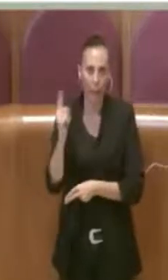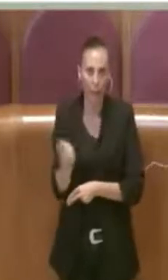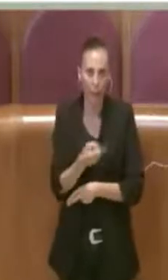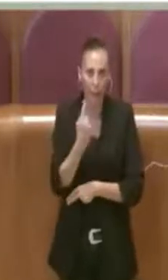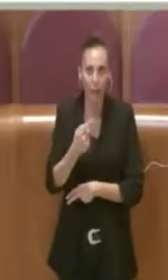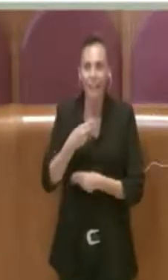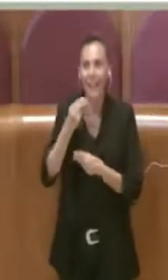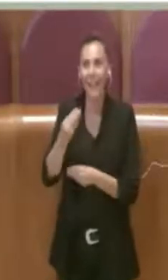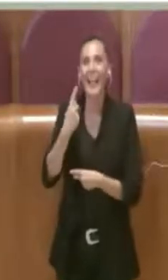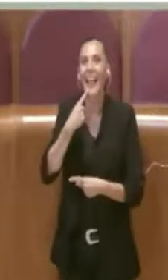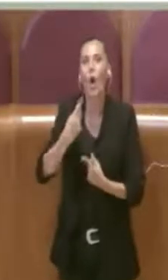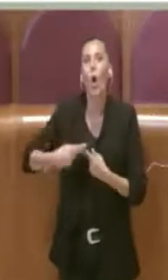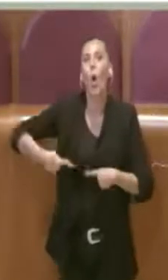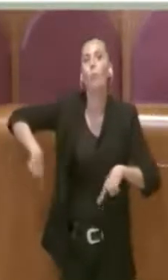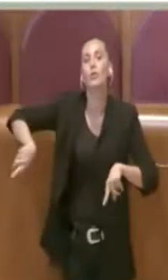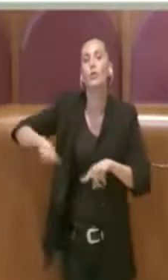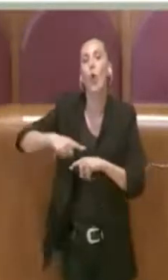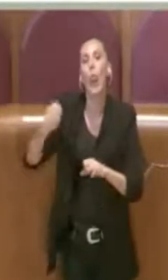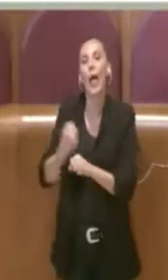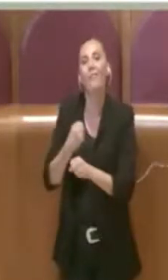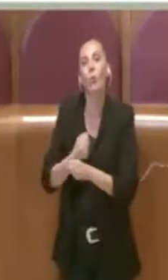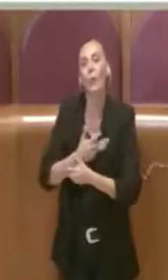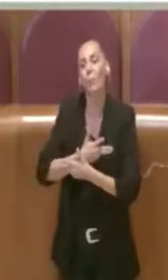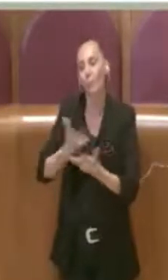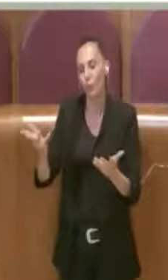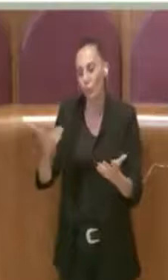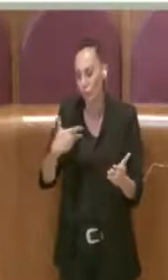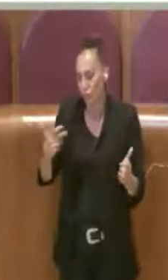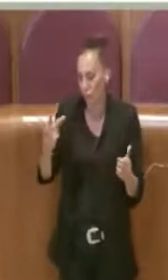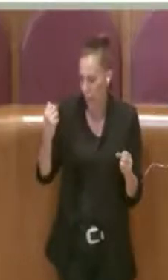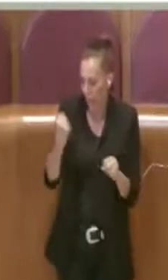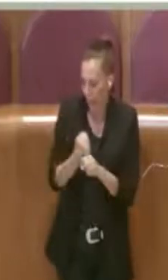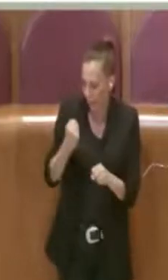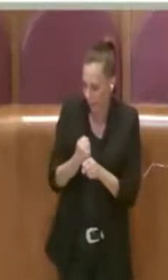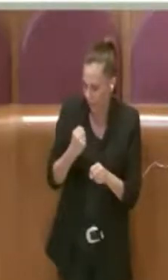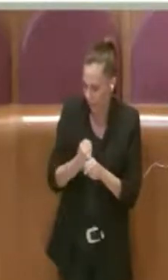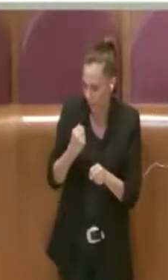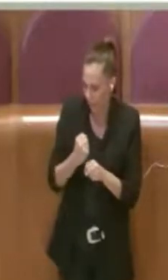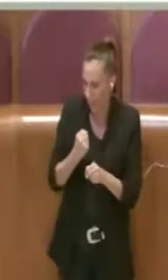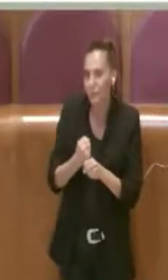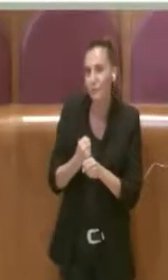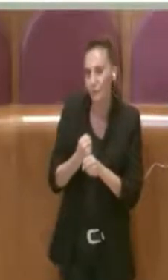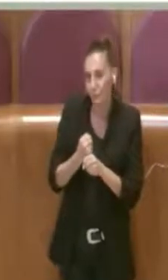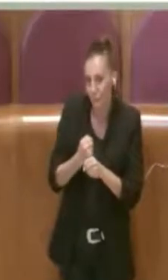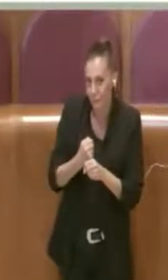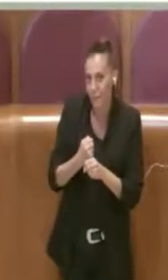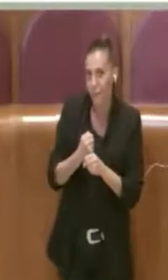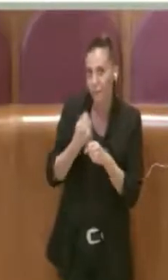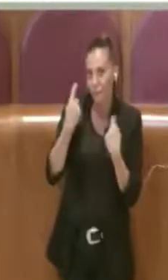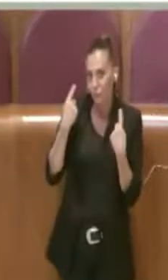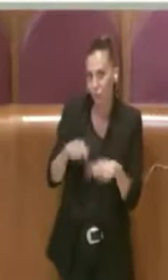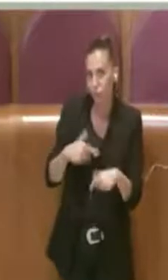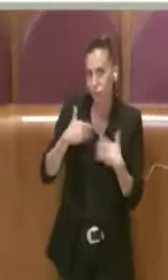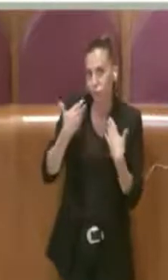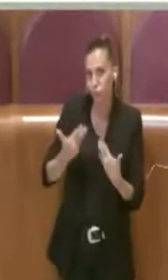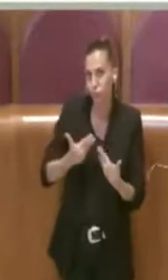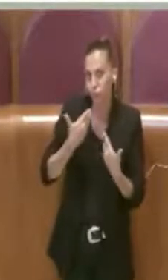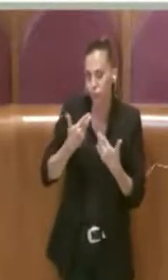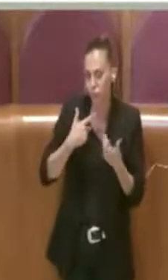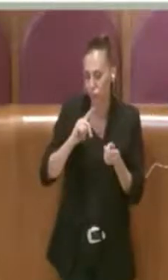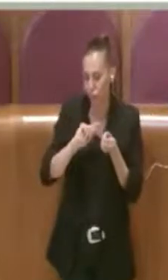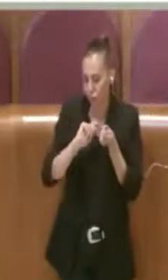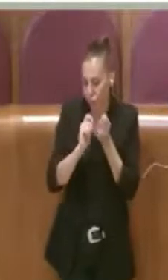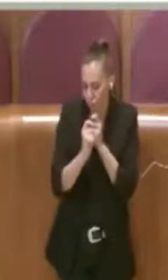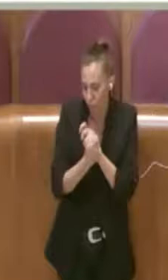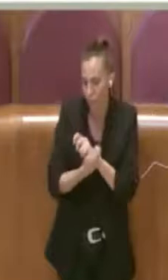Pubblici perché abbiamo lavorato intensamente su queste modifiche, ha portato via veramente tanti giorni